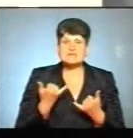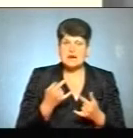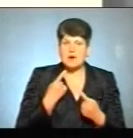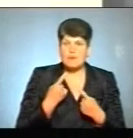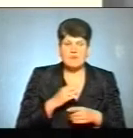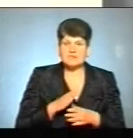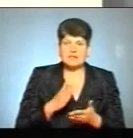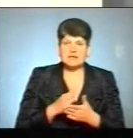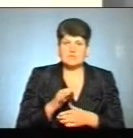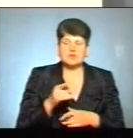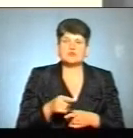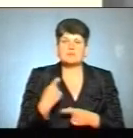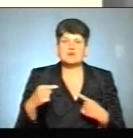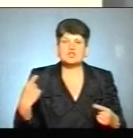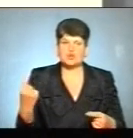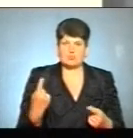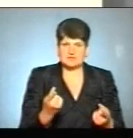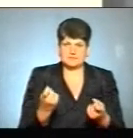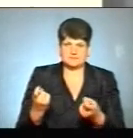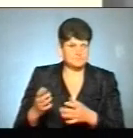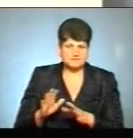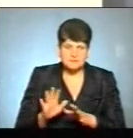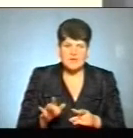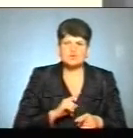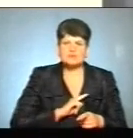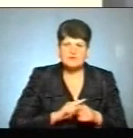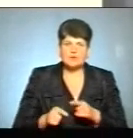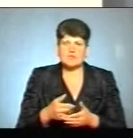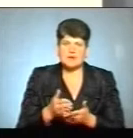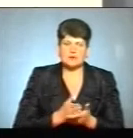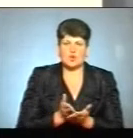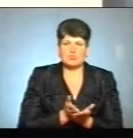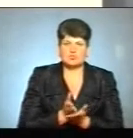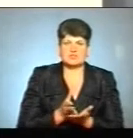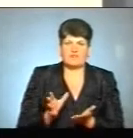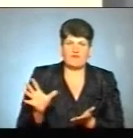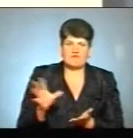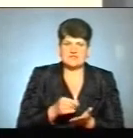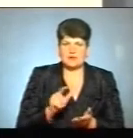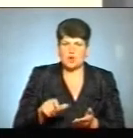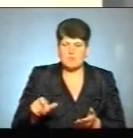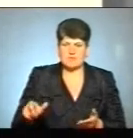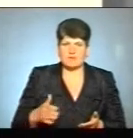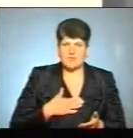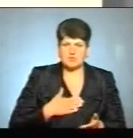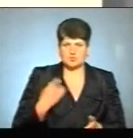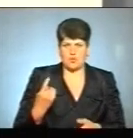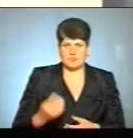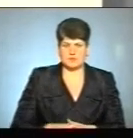йде про те, щоб інші області залучати на тести, а те, щоб швидко і якісно обслужити всіх громадян, які потрібні нашої